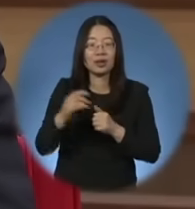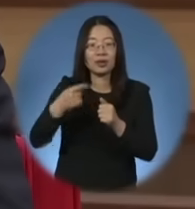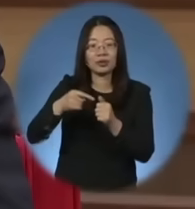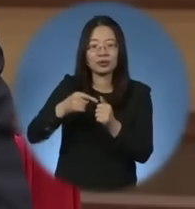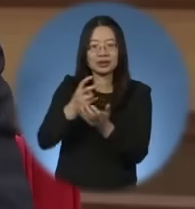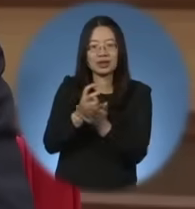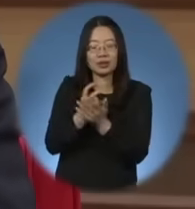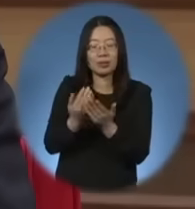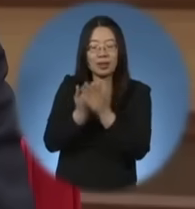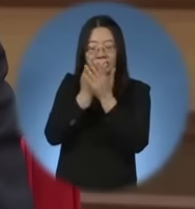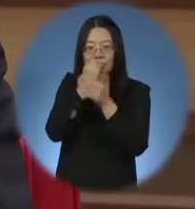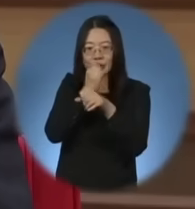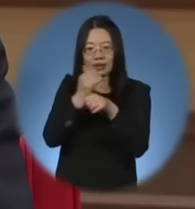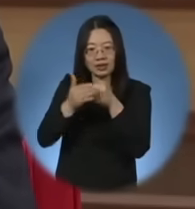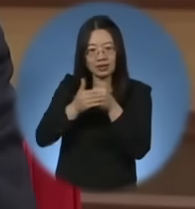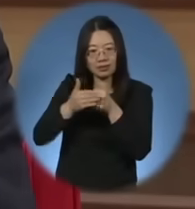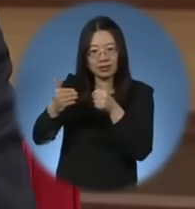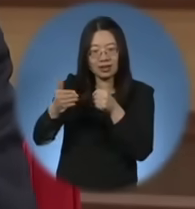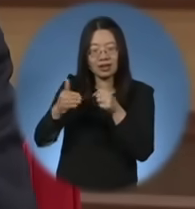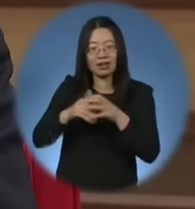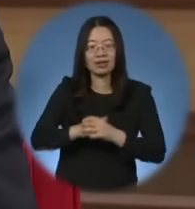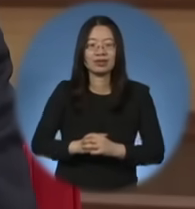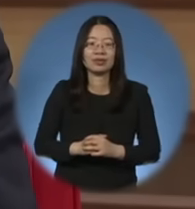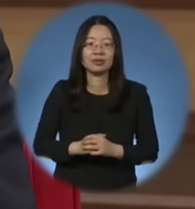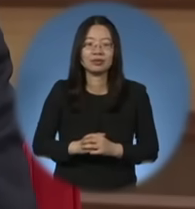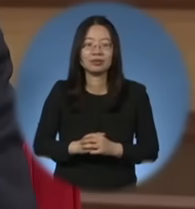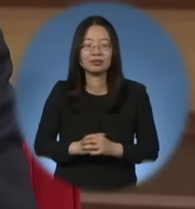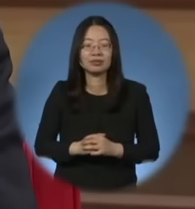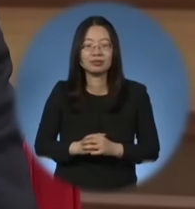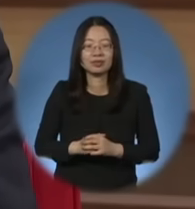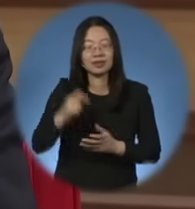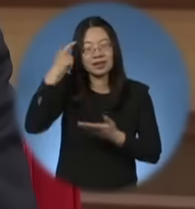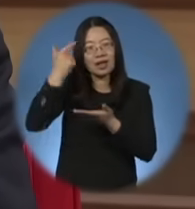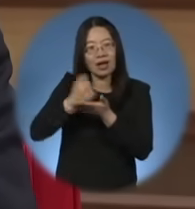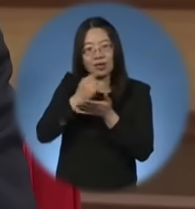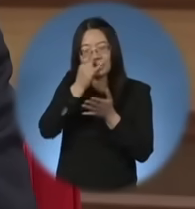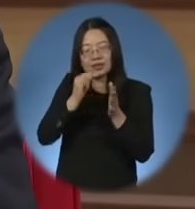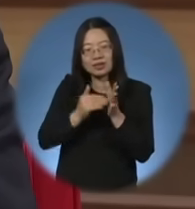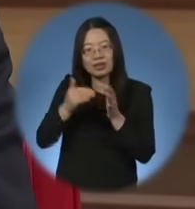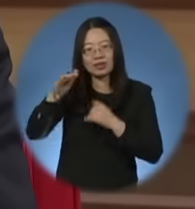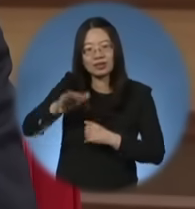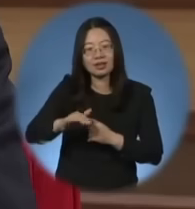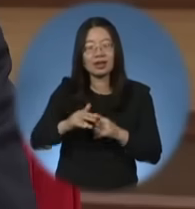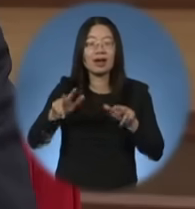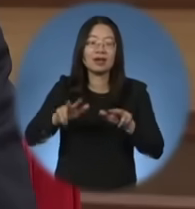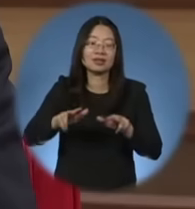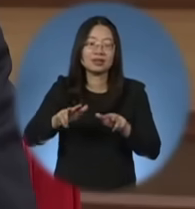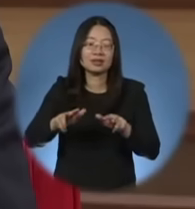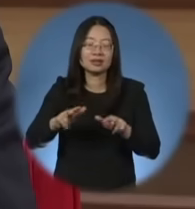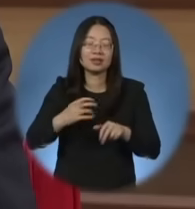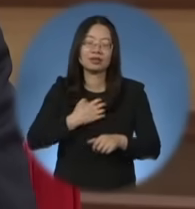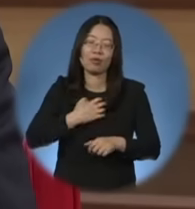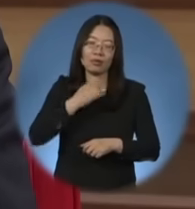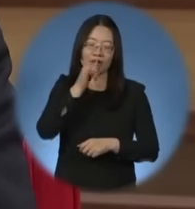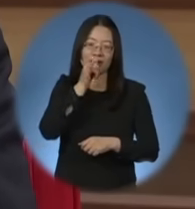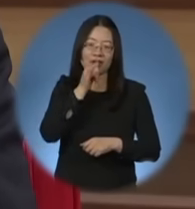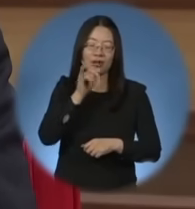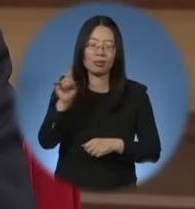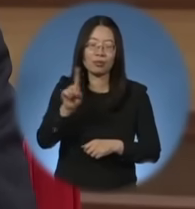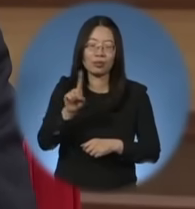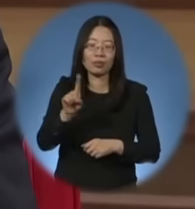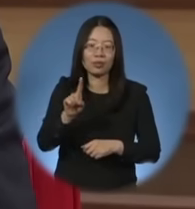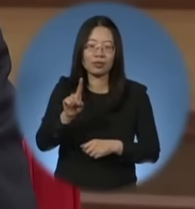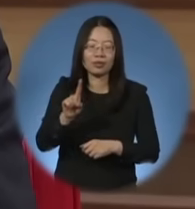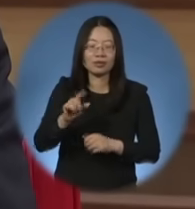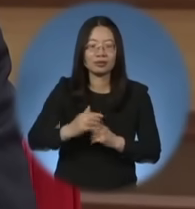교육 제도가 발전해 가지고 저 훌륭한 것 되겠다고 생각했는데 근데 지금은 염려 해요